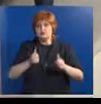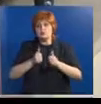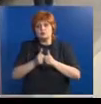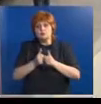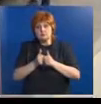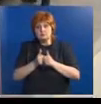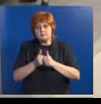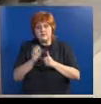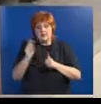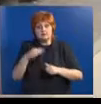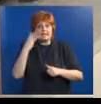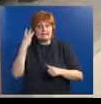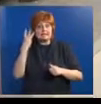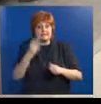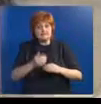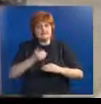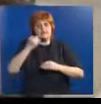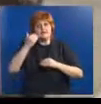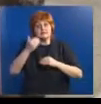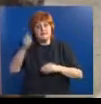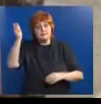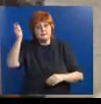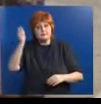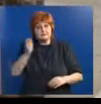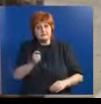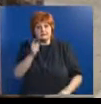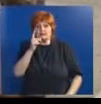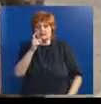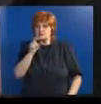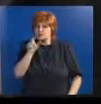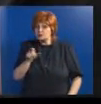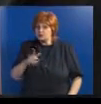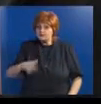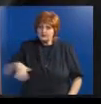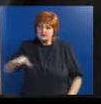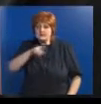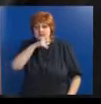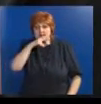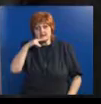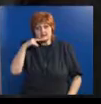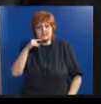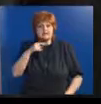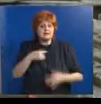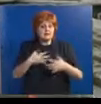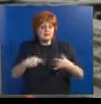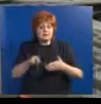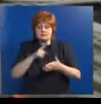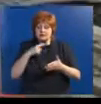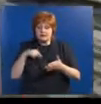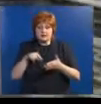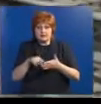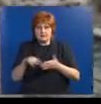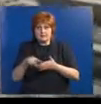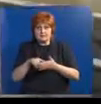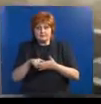участвовать. На 3-й финальный этап квадросерии приехали более 100 гонщиков со всей страны. Екатеринбург, Владимир, Петербург, Нижний